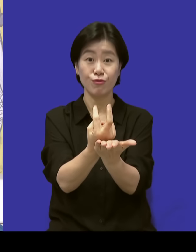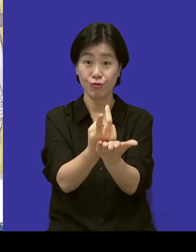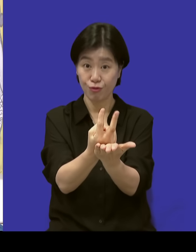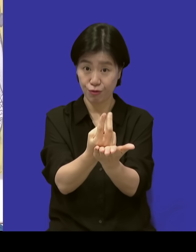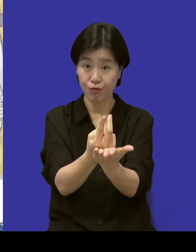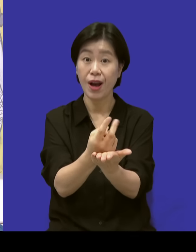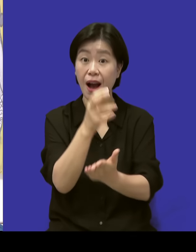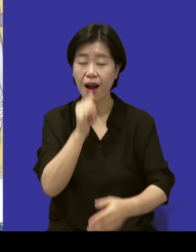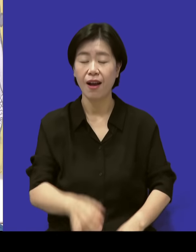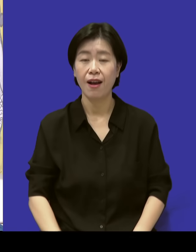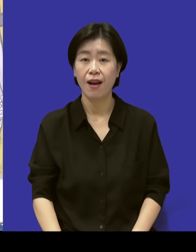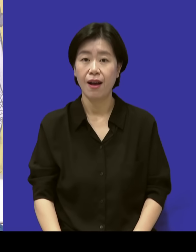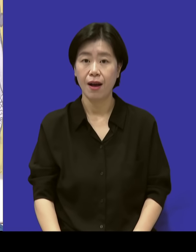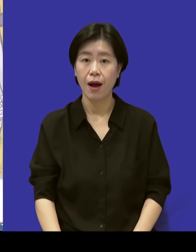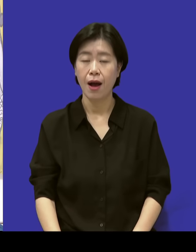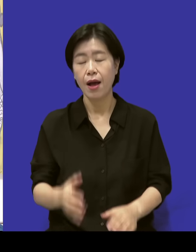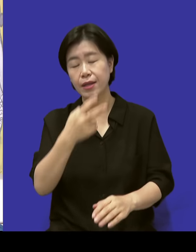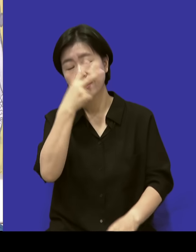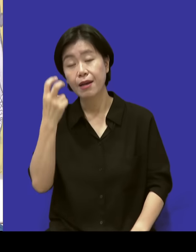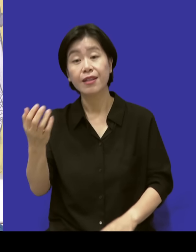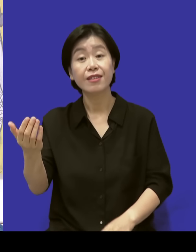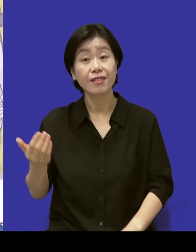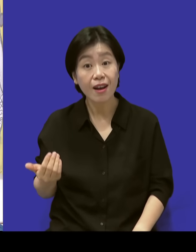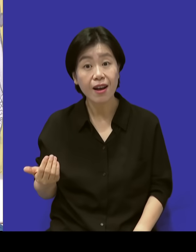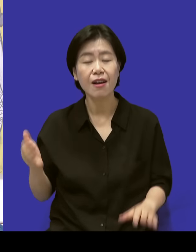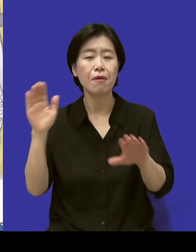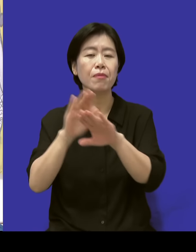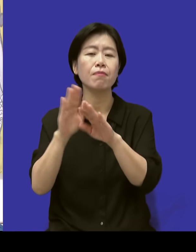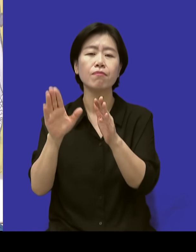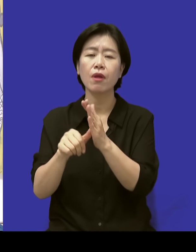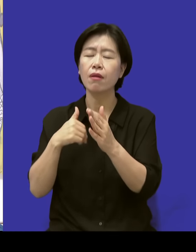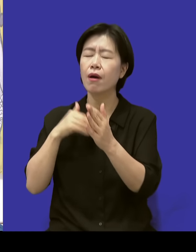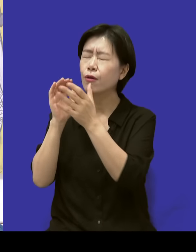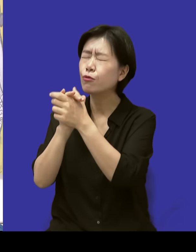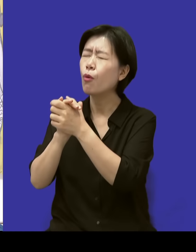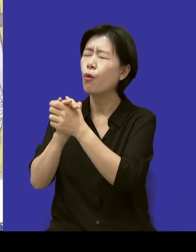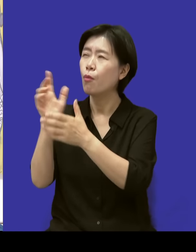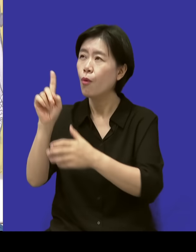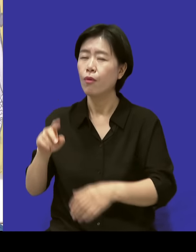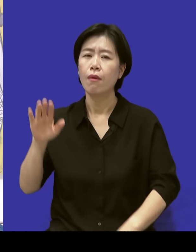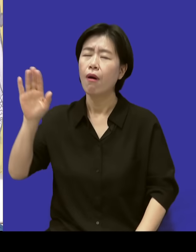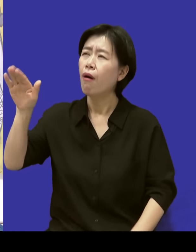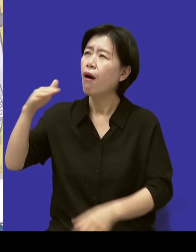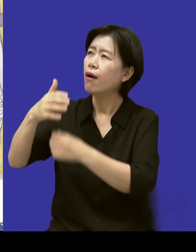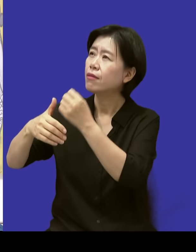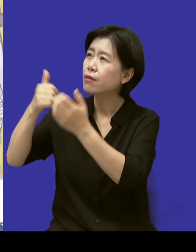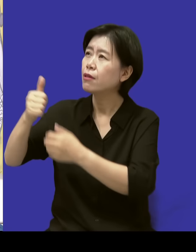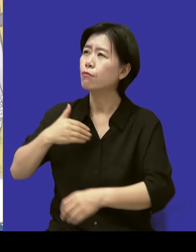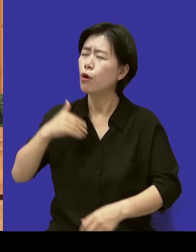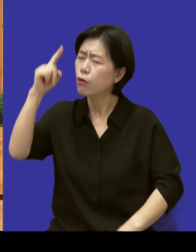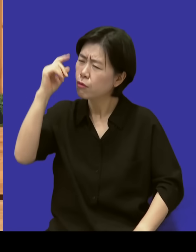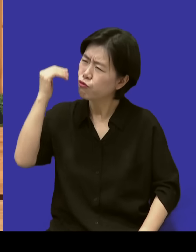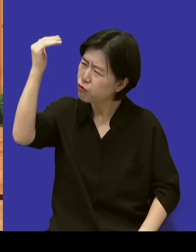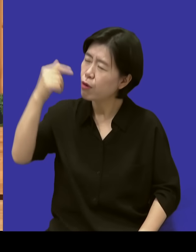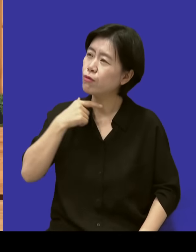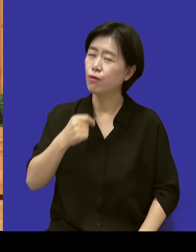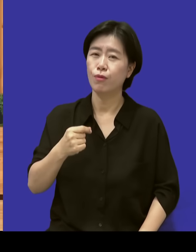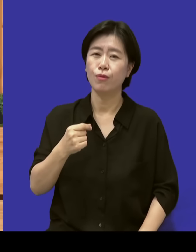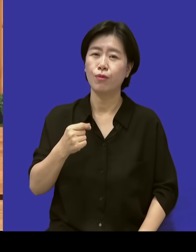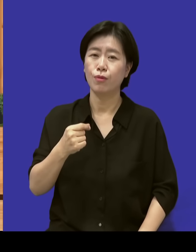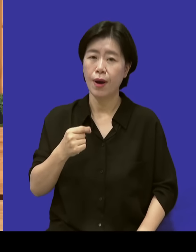이제 기도를 하면서 예. 하나님 제가 이제 키가 크고 싶은데 키 큰 운동을 시작합니다. 하나님 능력을 부어주세요